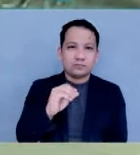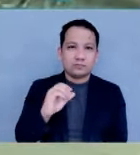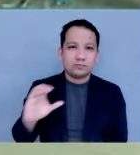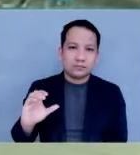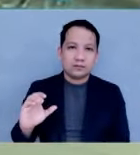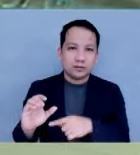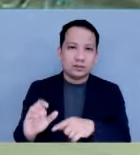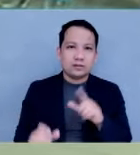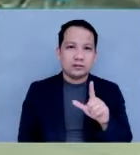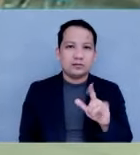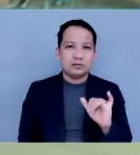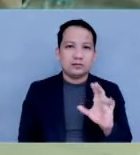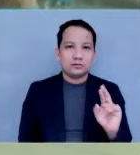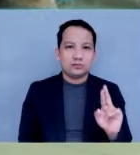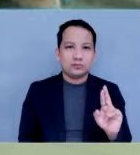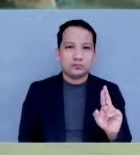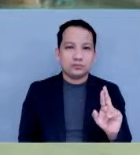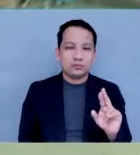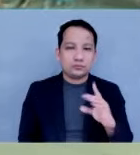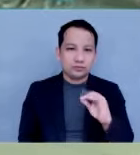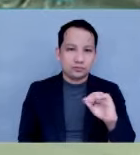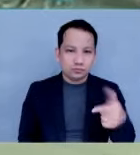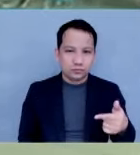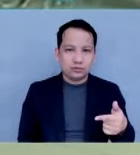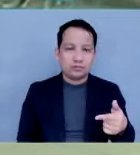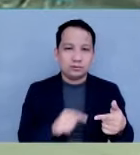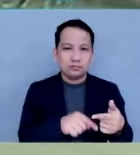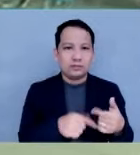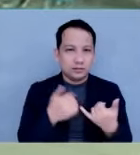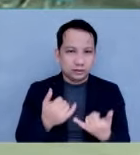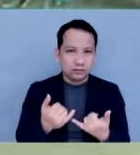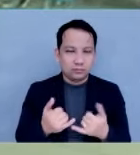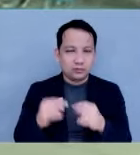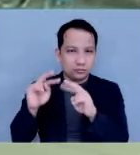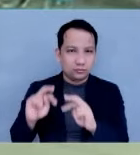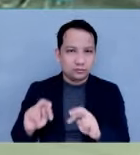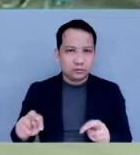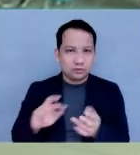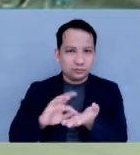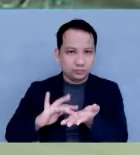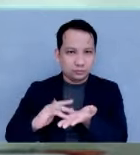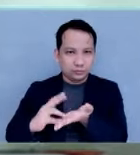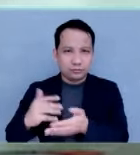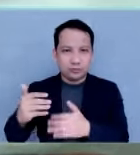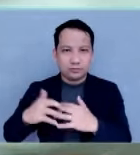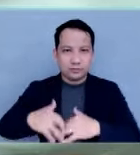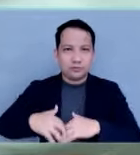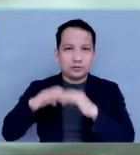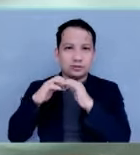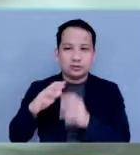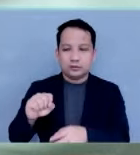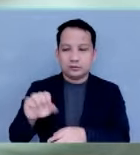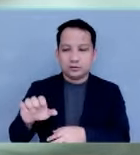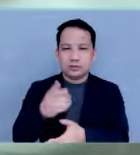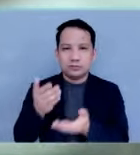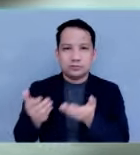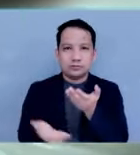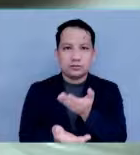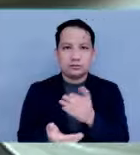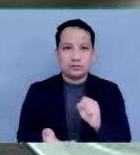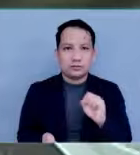Dong. Nakatakda silang isa lang sa inquest proceedings ngayong araw at sisimulan na rin ang case build-up para sa patong-patong nilang